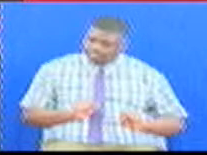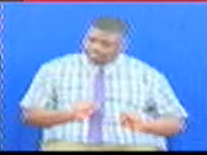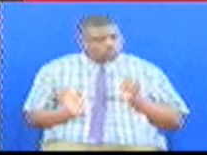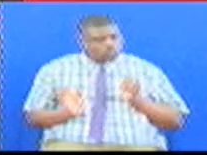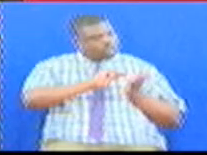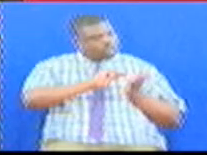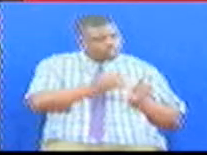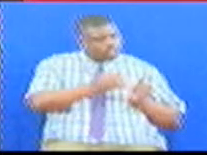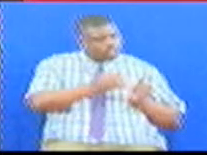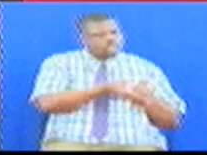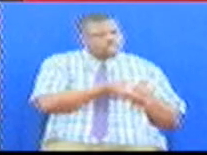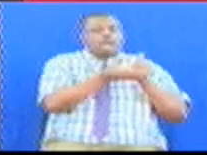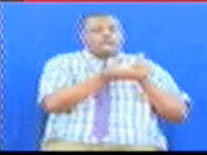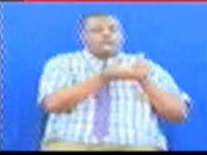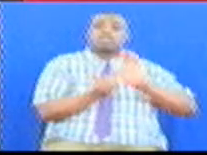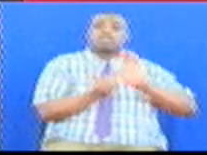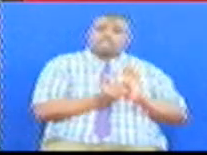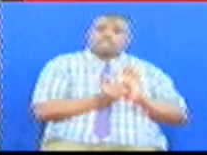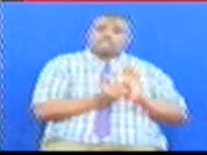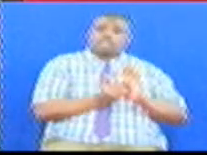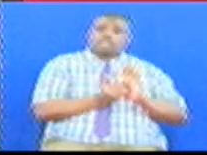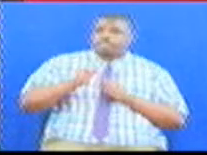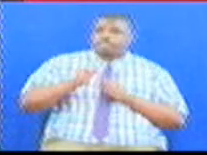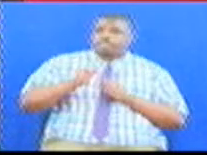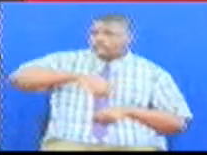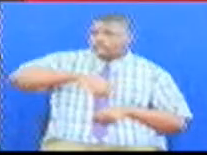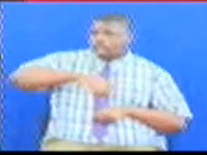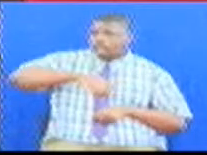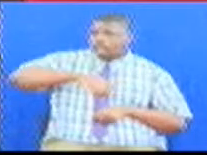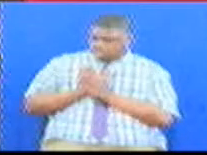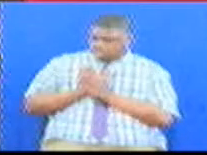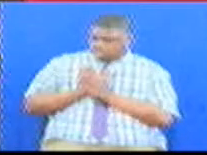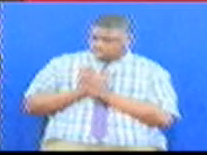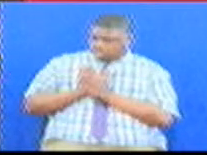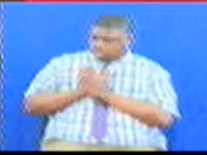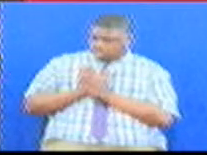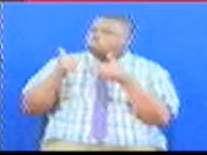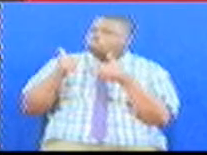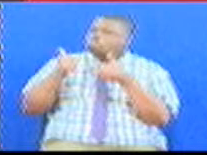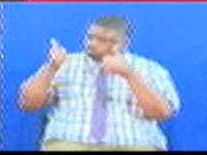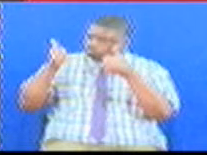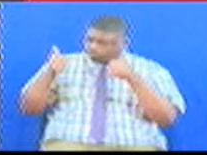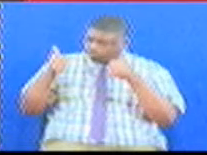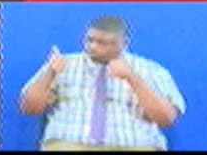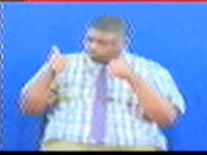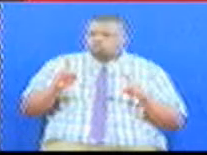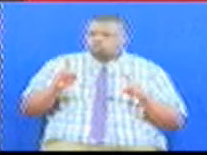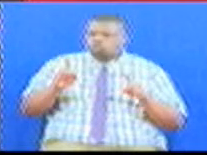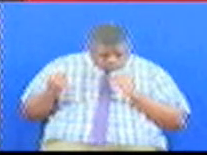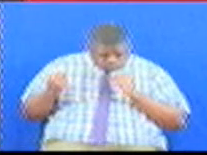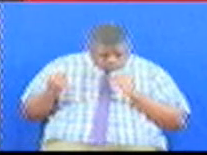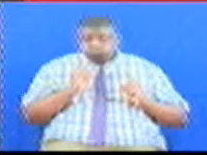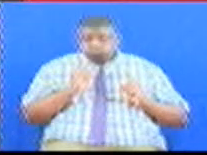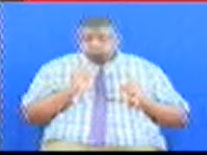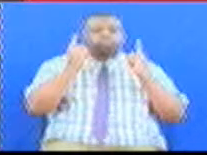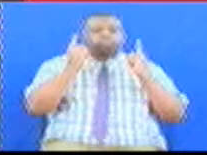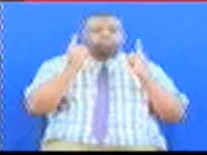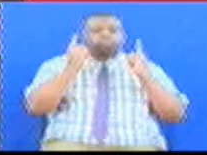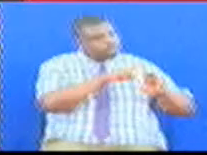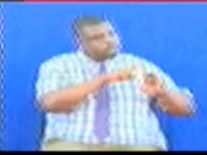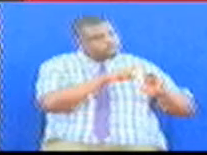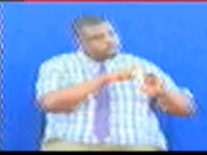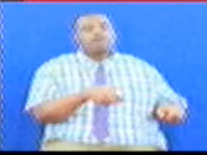wa kisheria kuona mambo yetu ya kikatiba yanakwenda vizuri. Sio mtu akizuka tu anazuka anakwenda